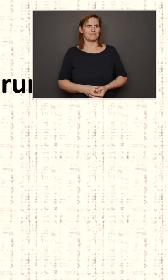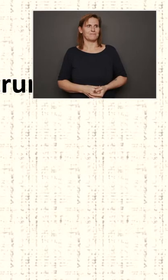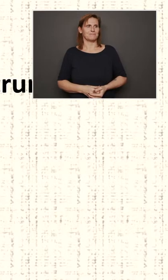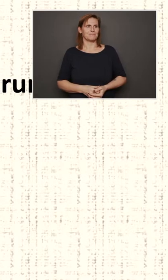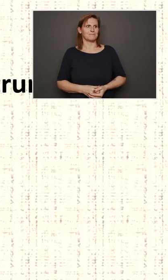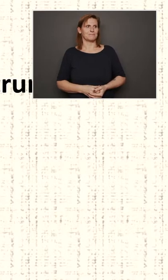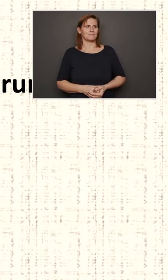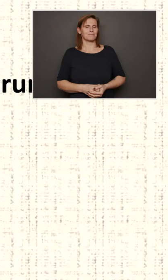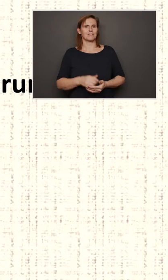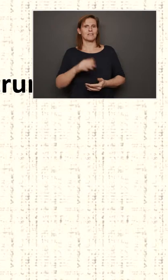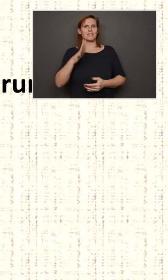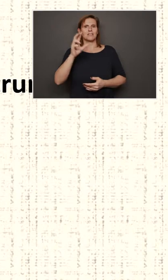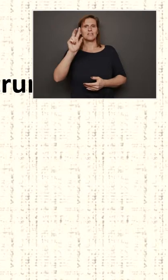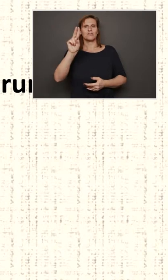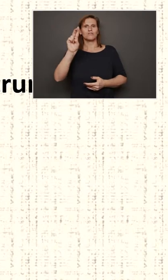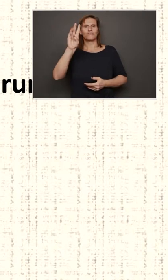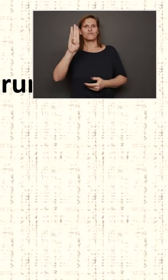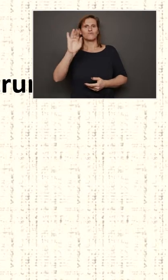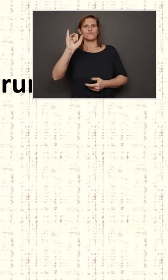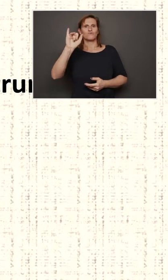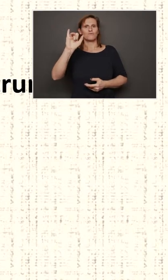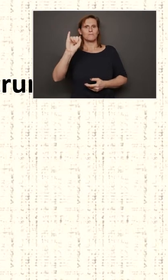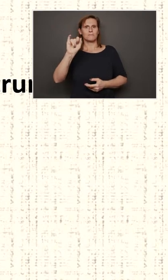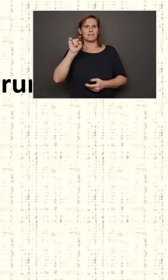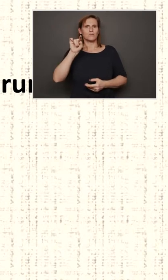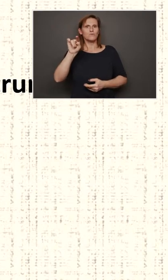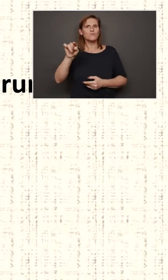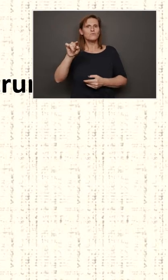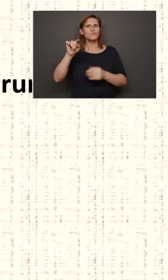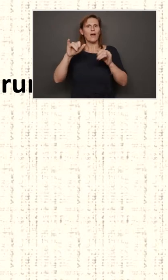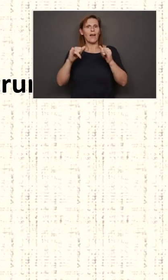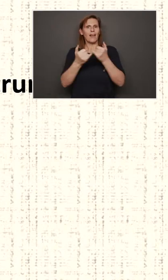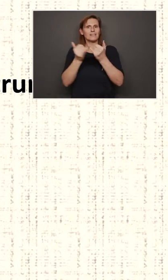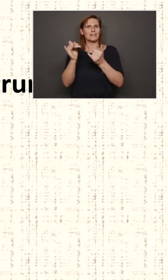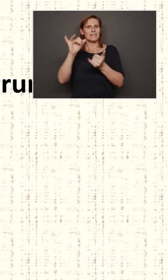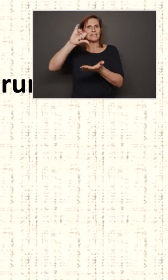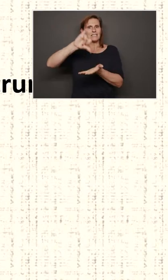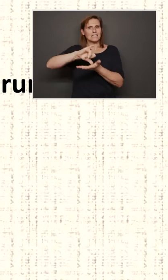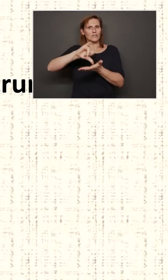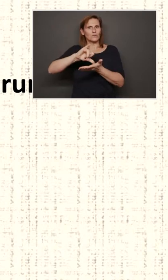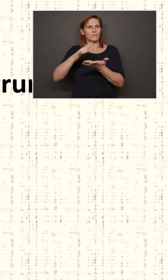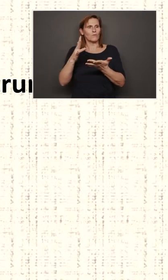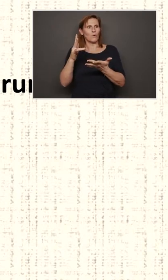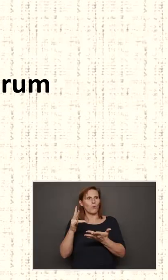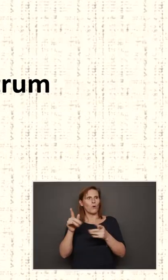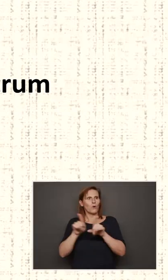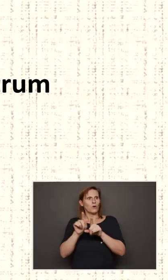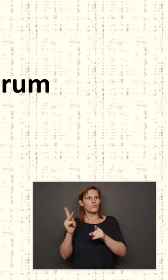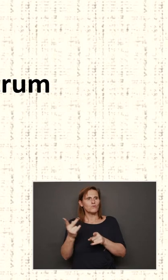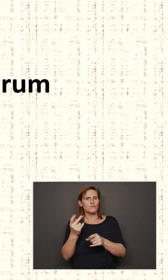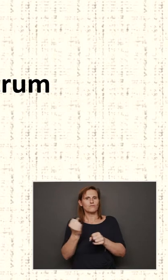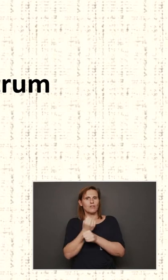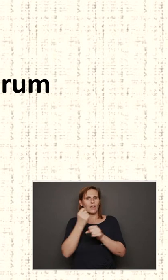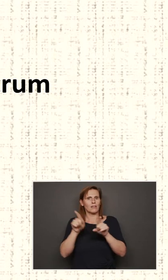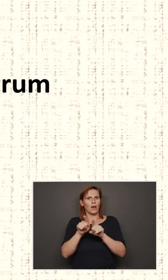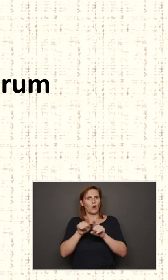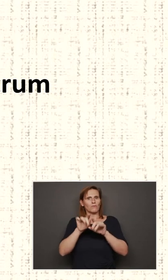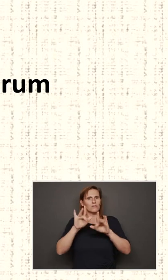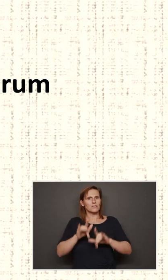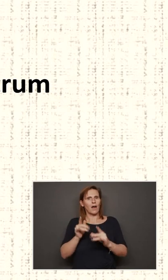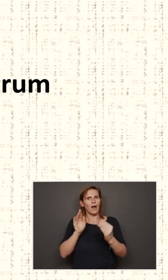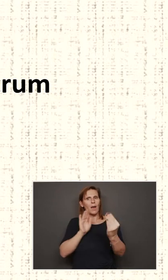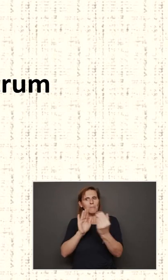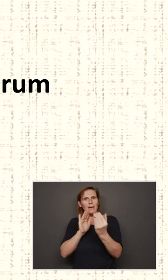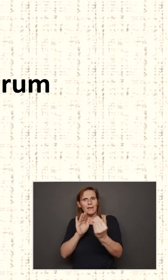Das Schubidu Eltern-Kind-Zentrum in Kufstein ist Kindergarten, Begegnungsort und Beratungsstelle für